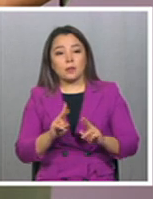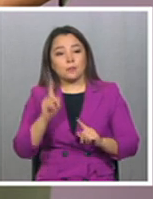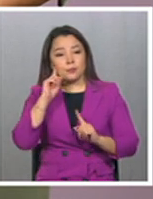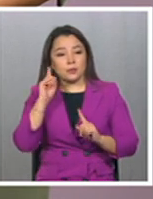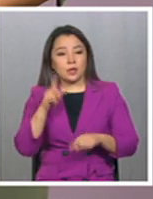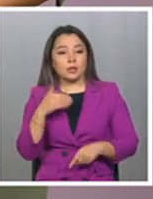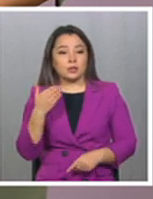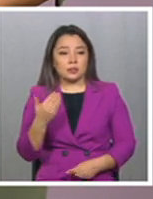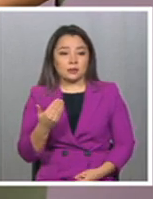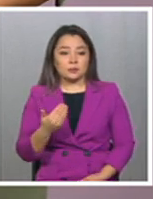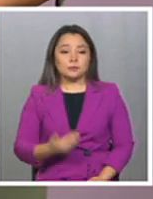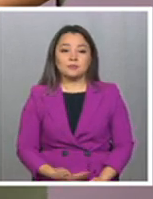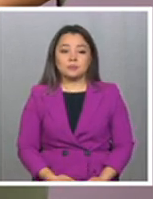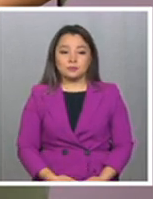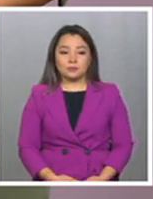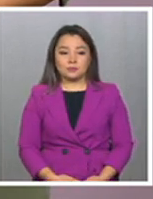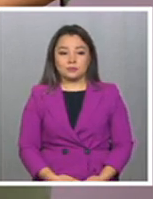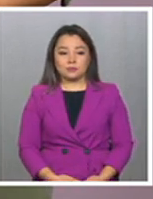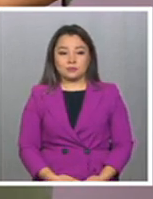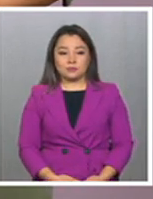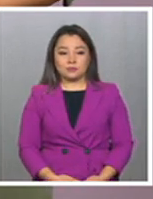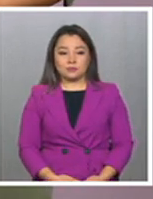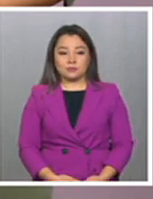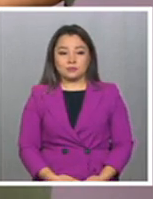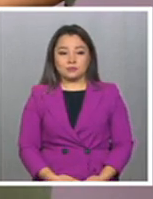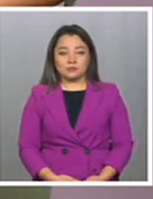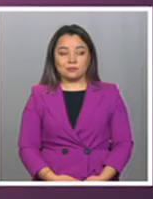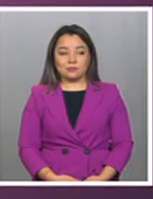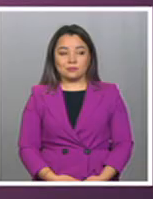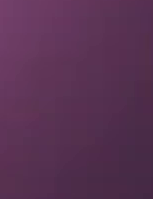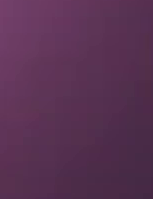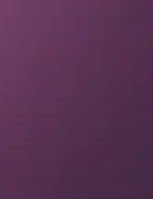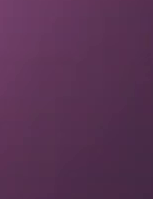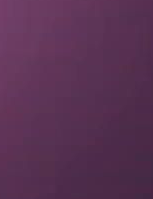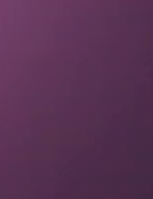сабағымыз аяқталды. Келесі кездескенше сау болыңдар.